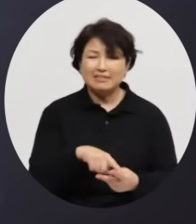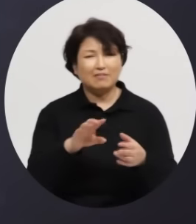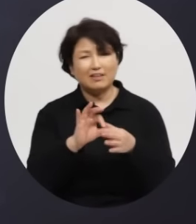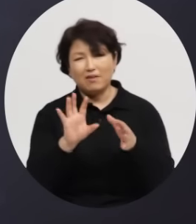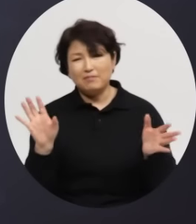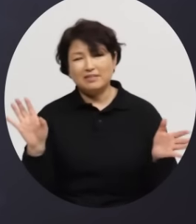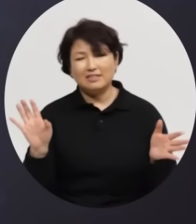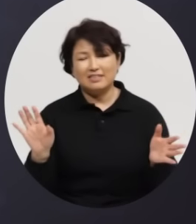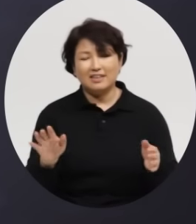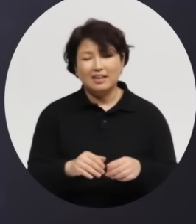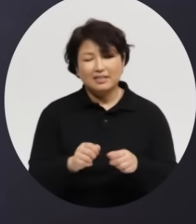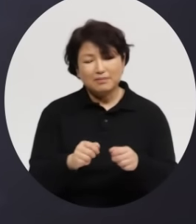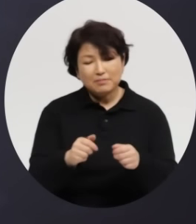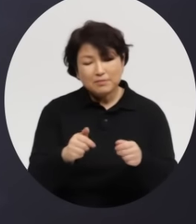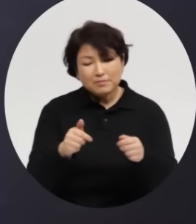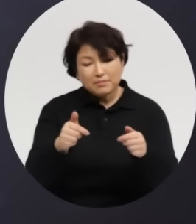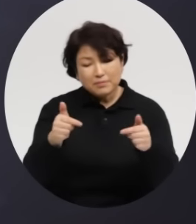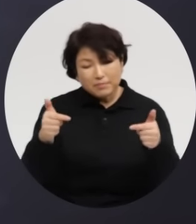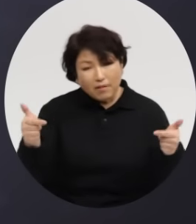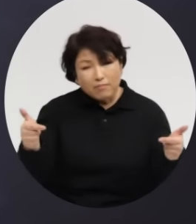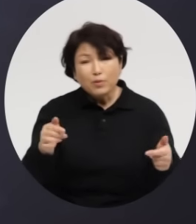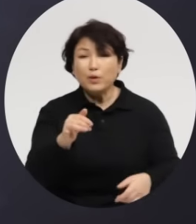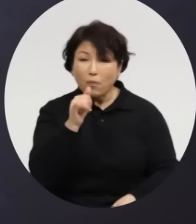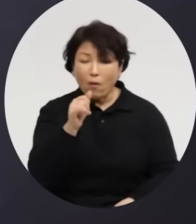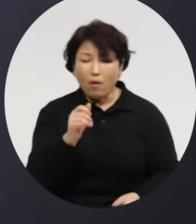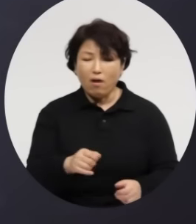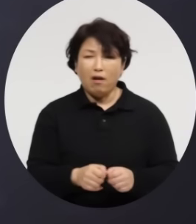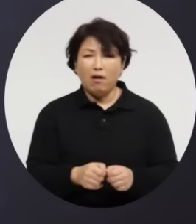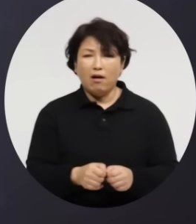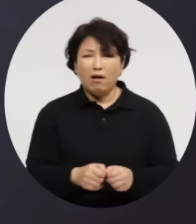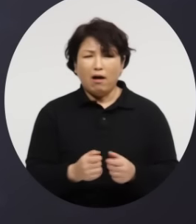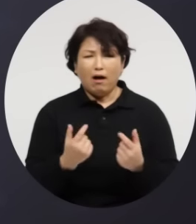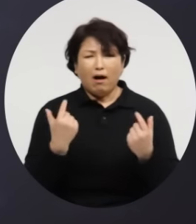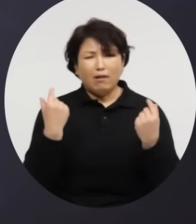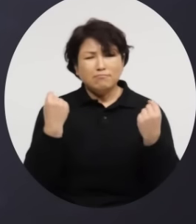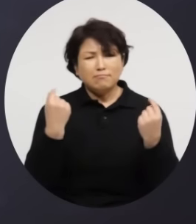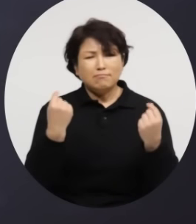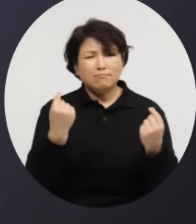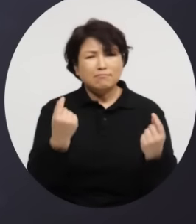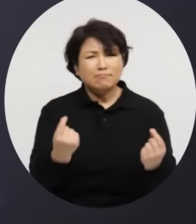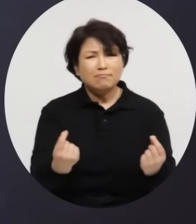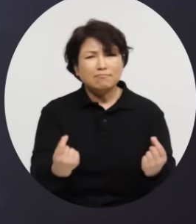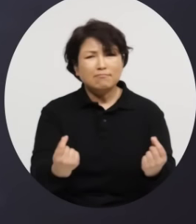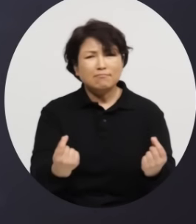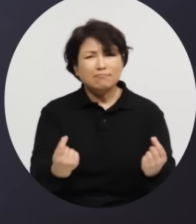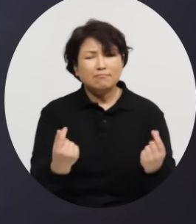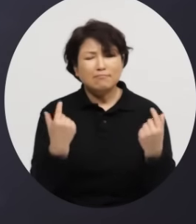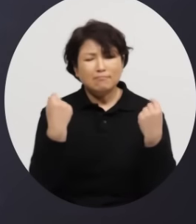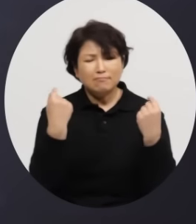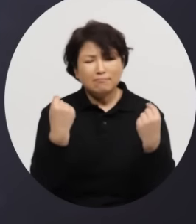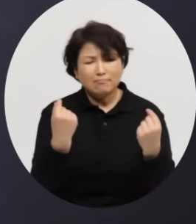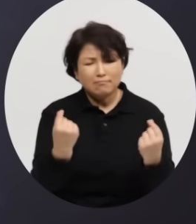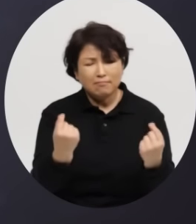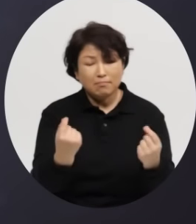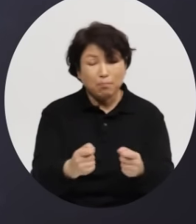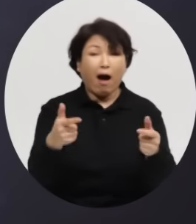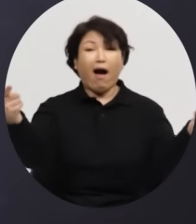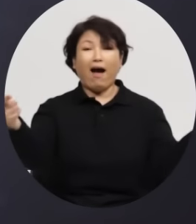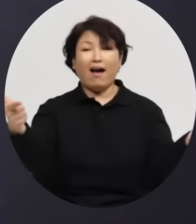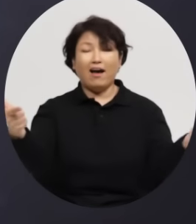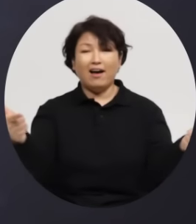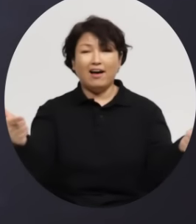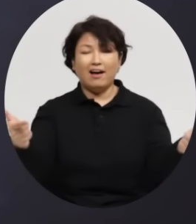다 점진적으로만 변하는 게 아니라 점진적으로 변하기도 하고 답보 상태에 있다가 그러면 안 되는 게 아니라 어느 순간에